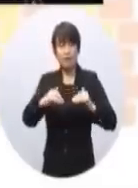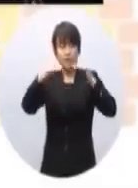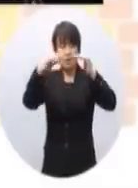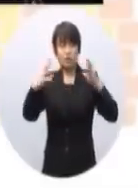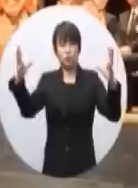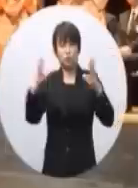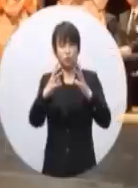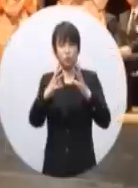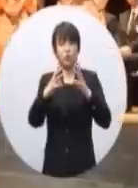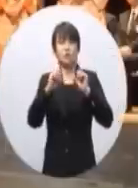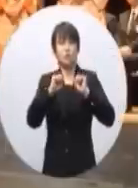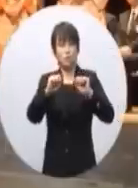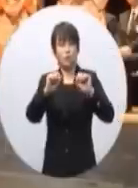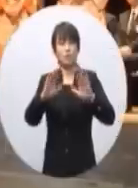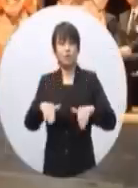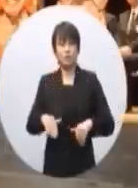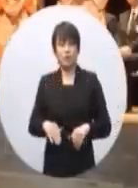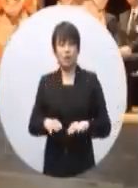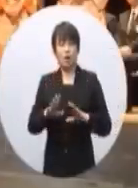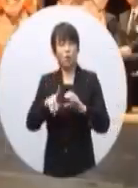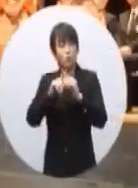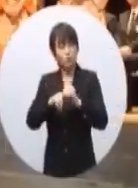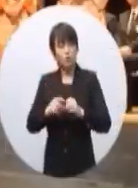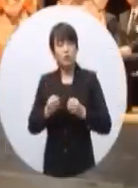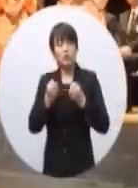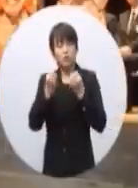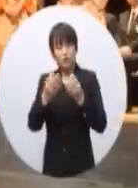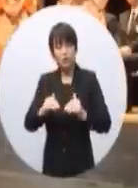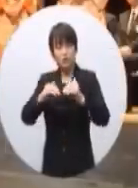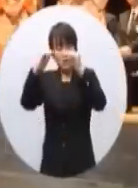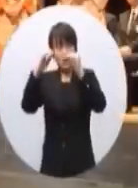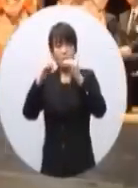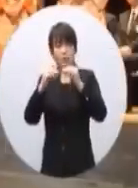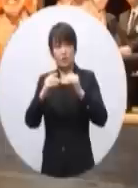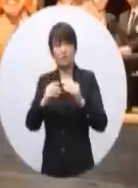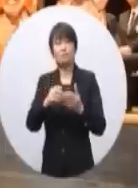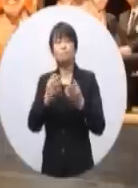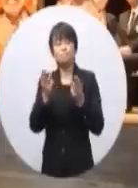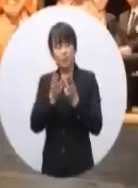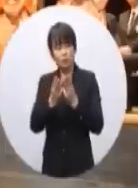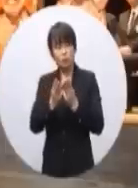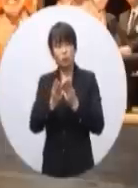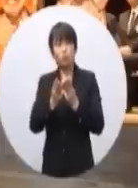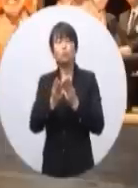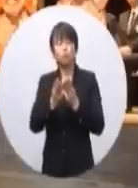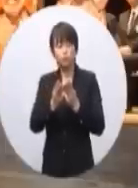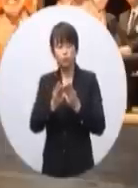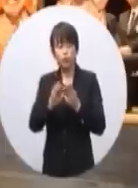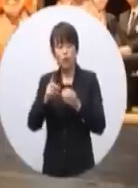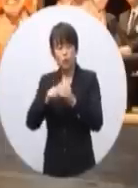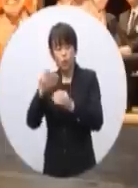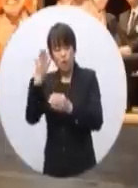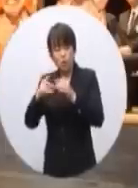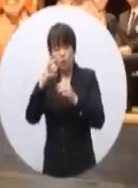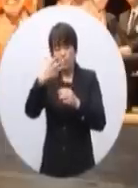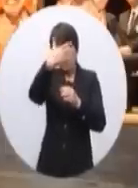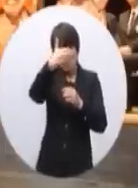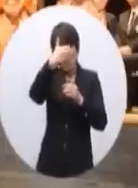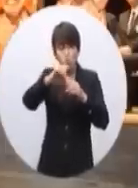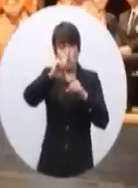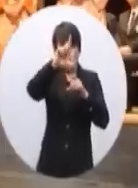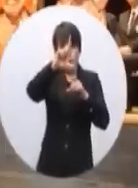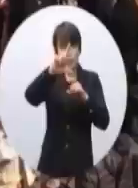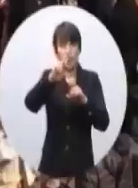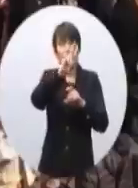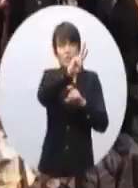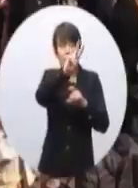。 今年の茅ヶ崎市の新成人は昨年より90名増えて